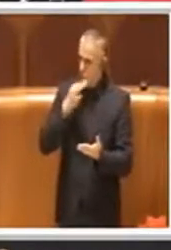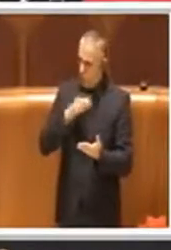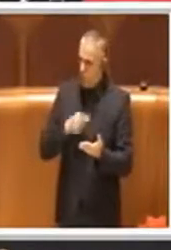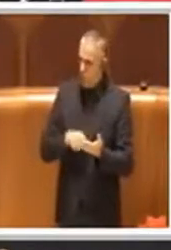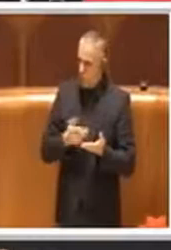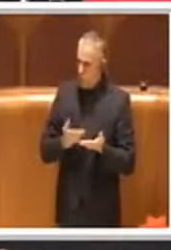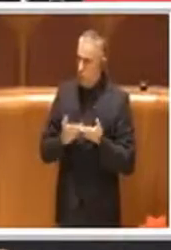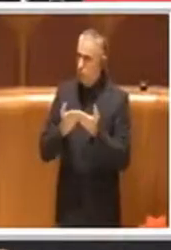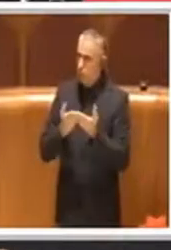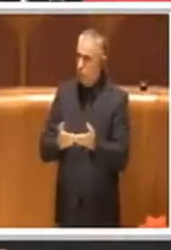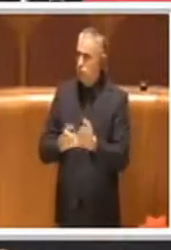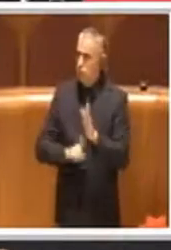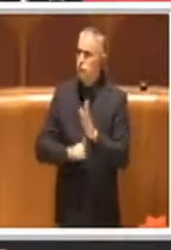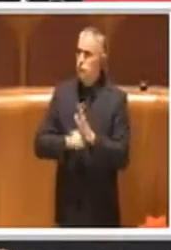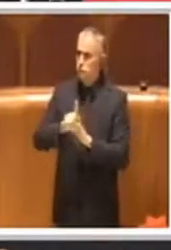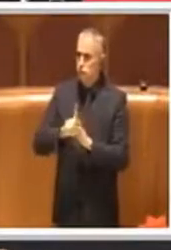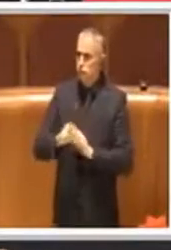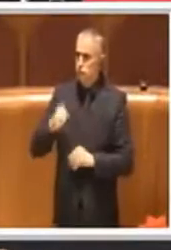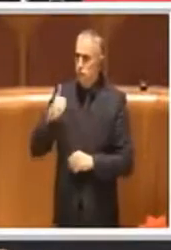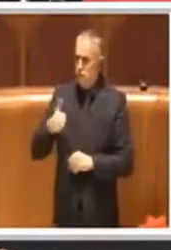essere realmente efficaci